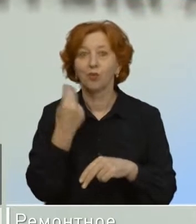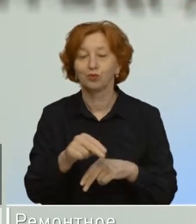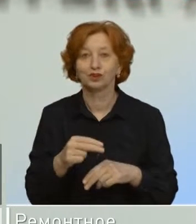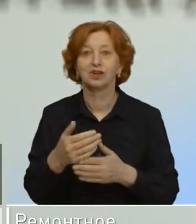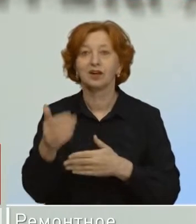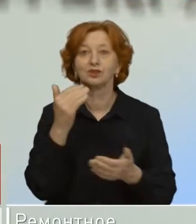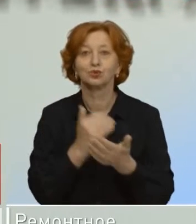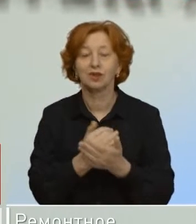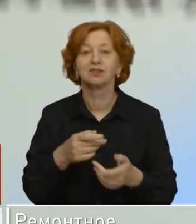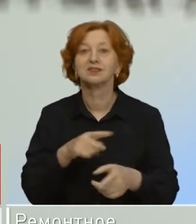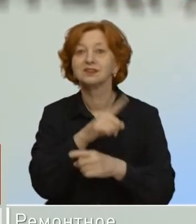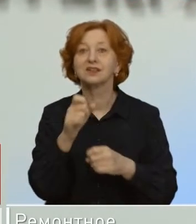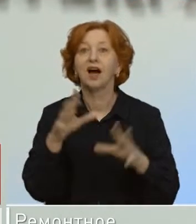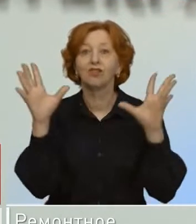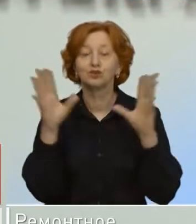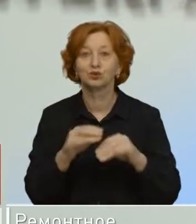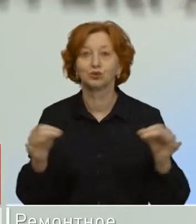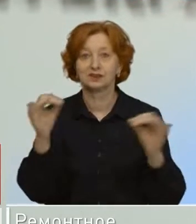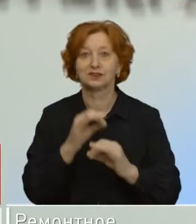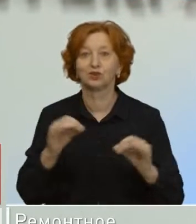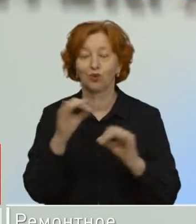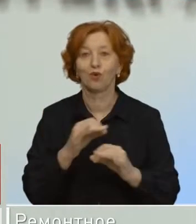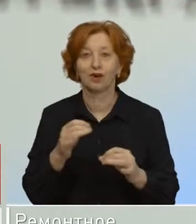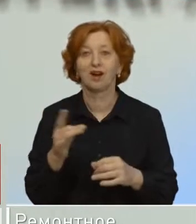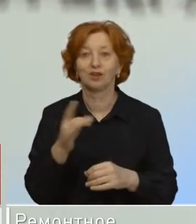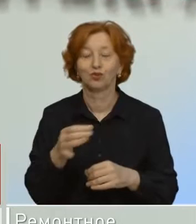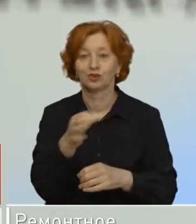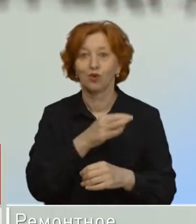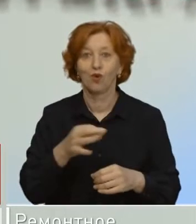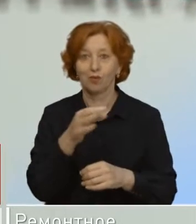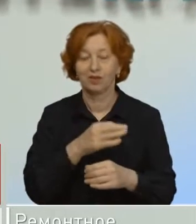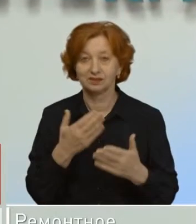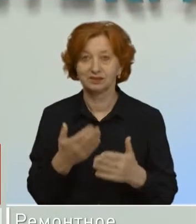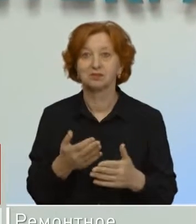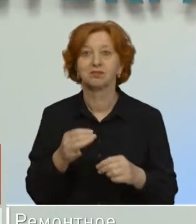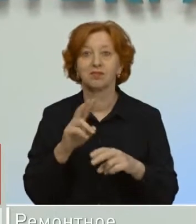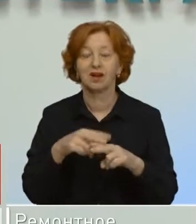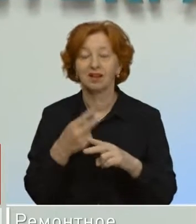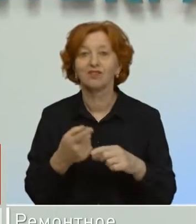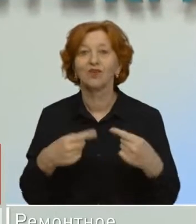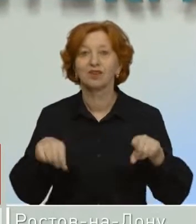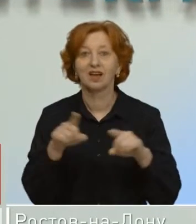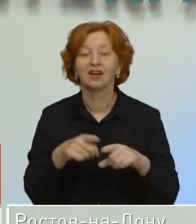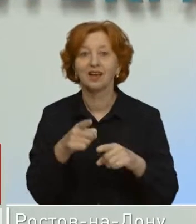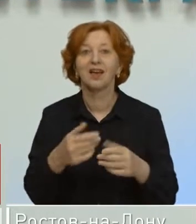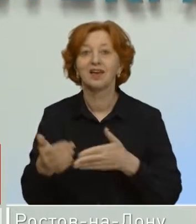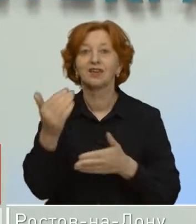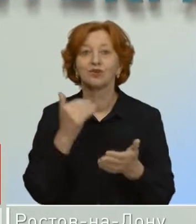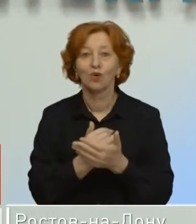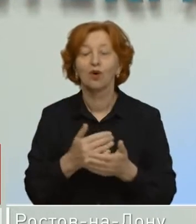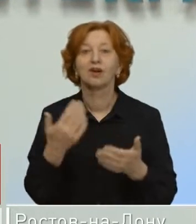за всю историю участия Ростовской области, спортсменов Ростовской области в Олимпийских играх. Вот такие итоги